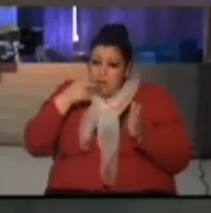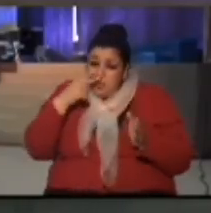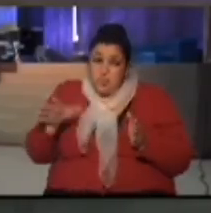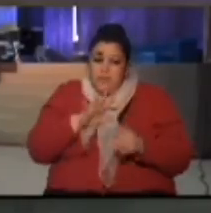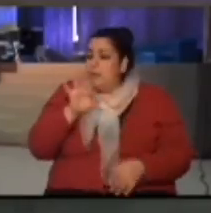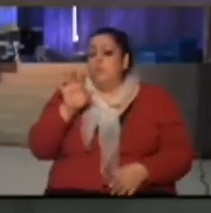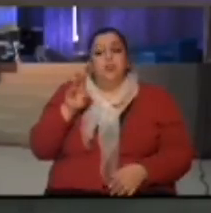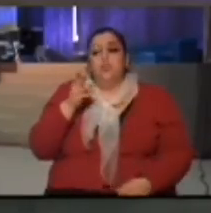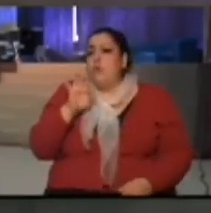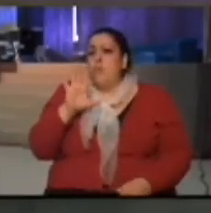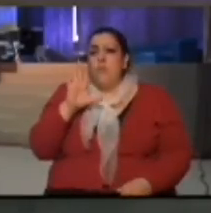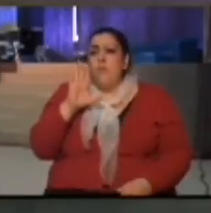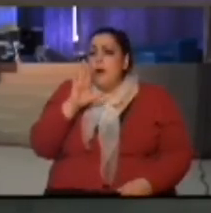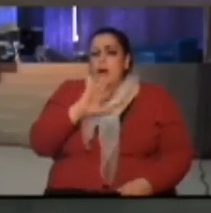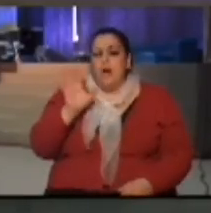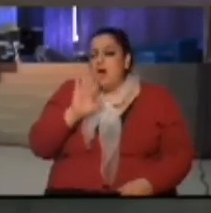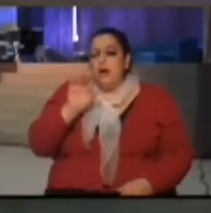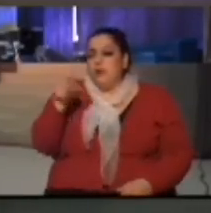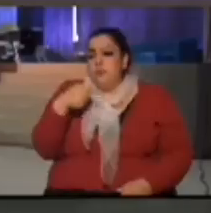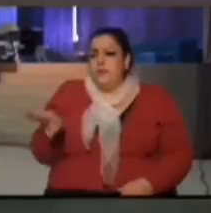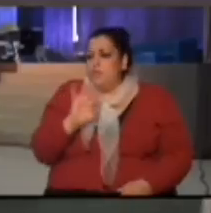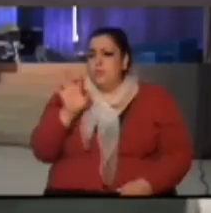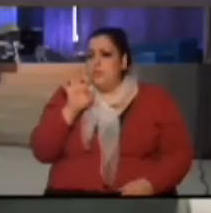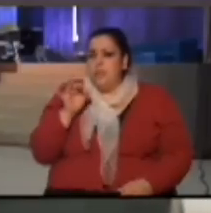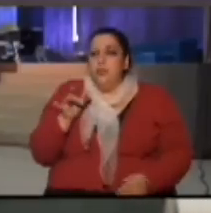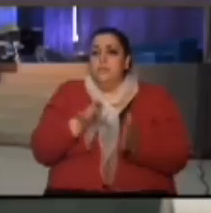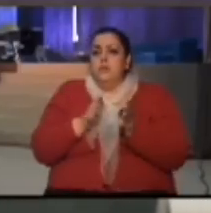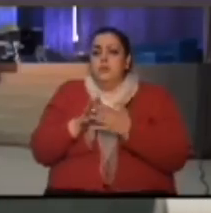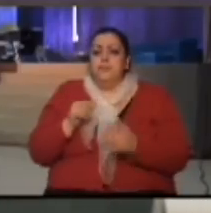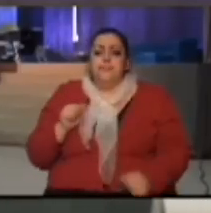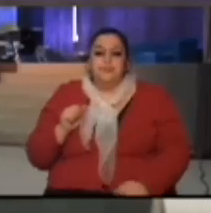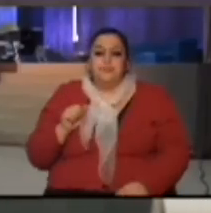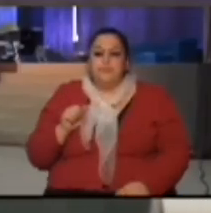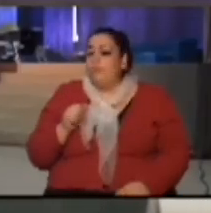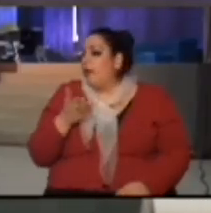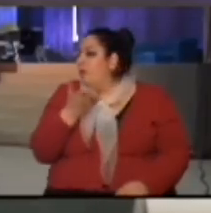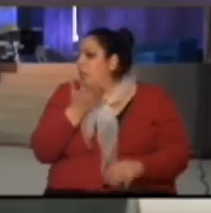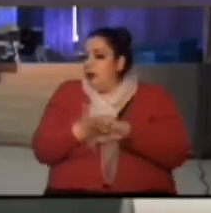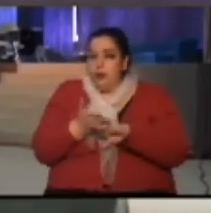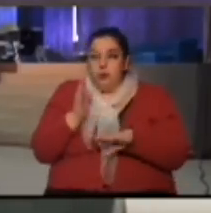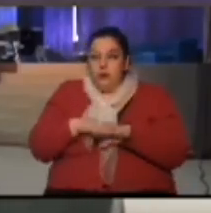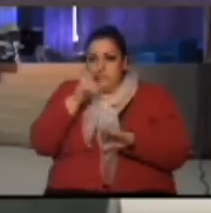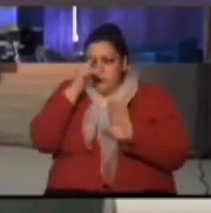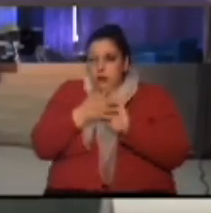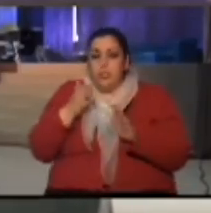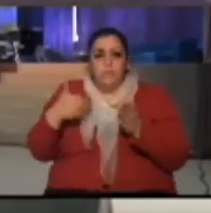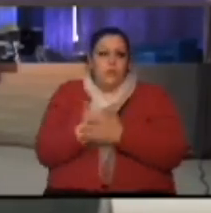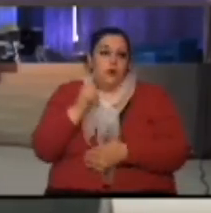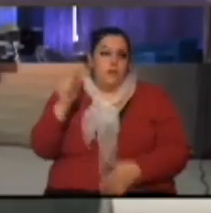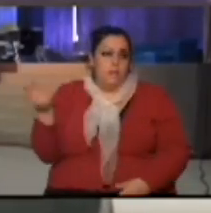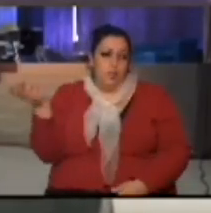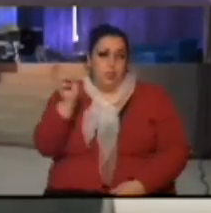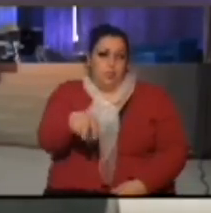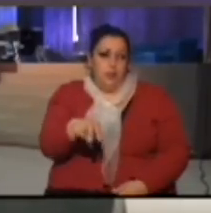հավաքված էին։ Ու էլի Հիսուսն եկավ։ Հիսուսը հասկացավ, որ Էլիա պետք գալ։ Հիսուսը հասկացավ, որ Էլիա պետք